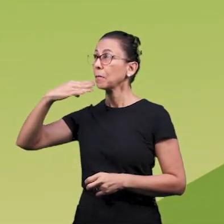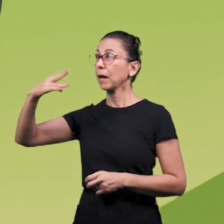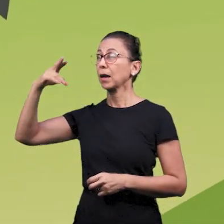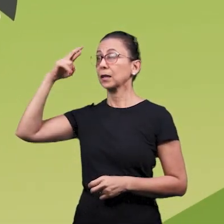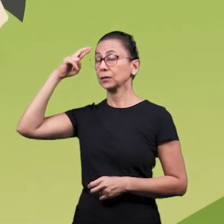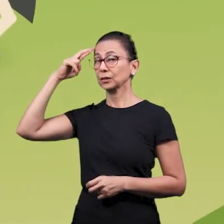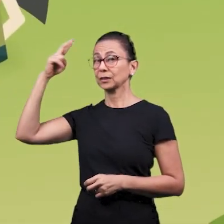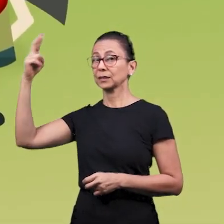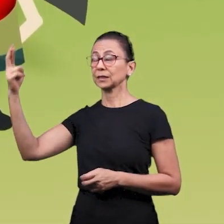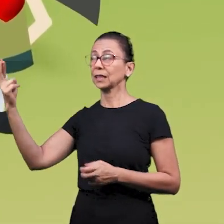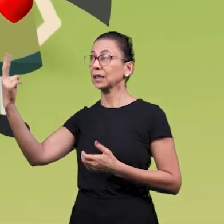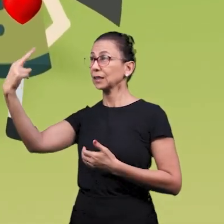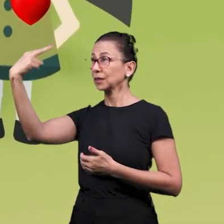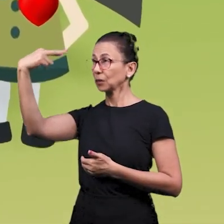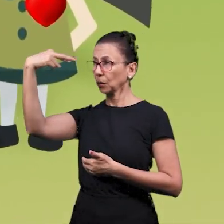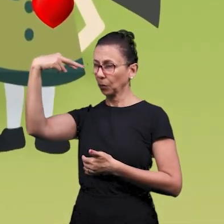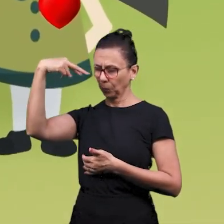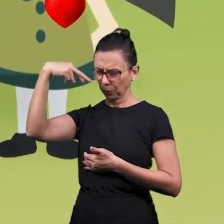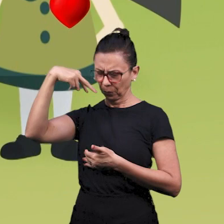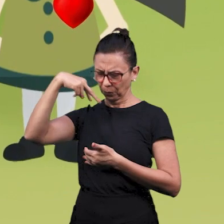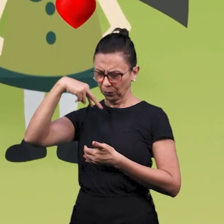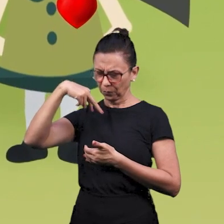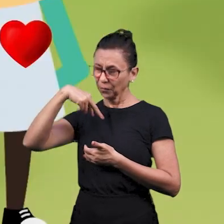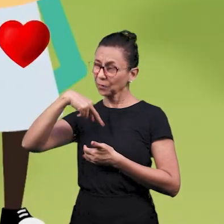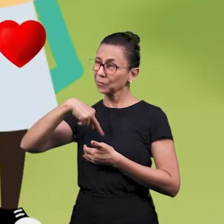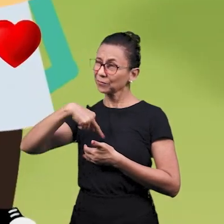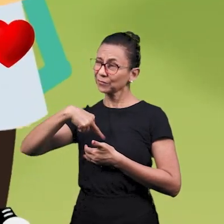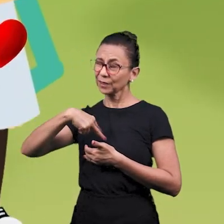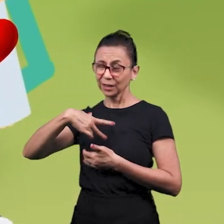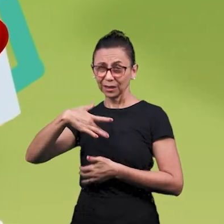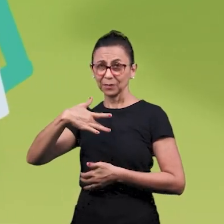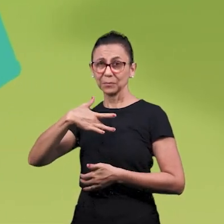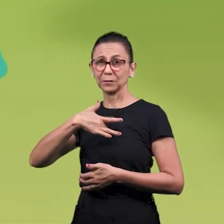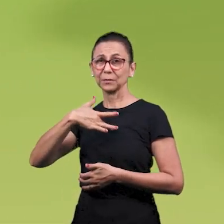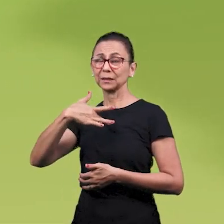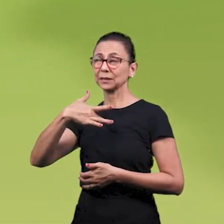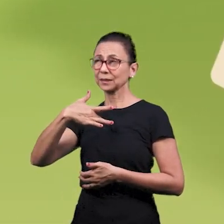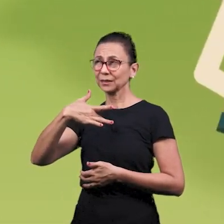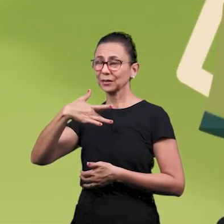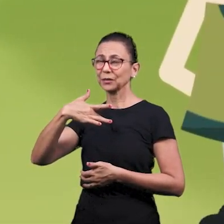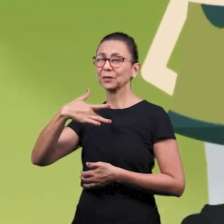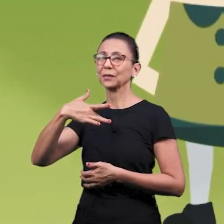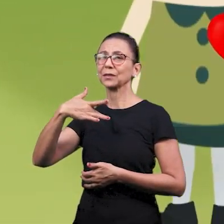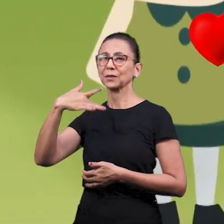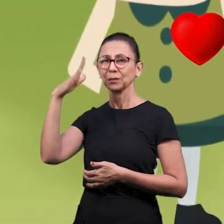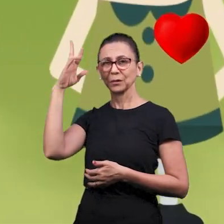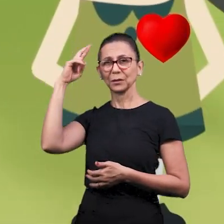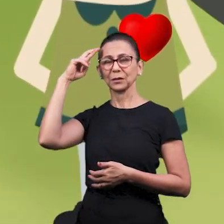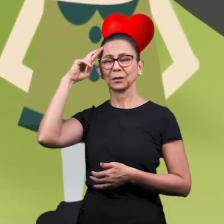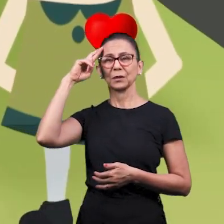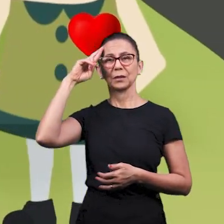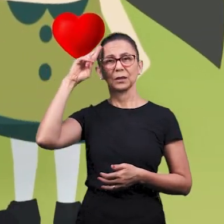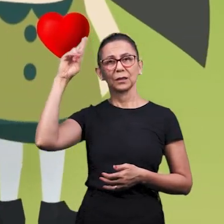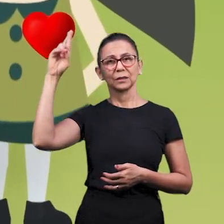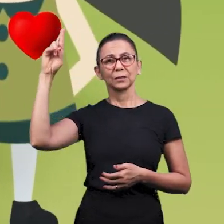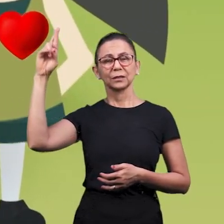Господь, обнови мое сердце, обнови,